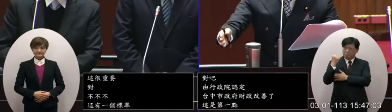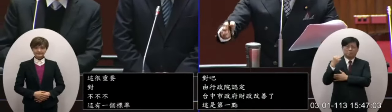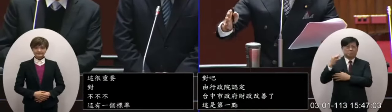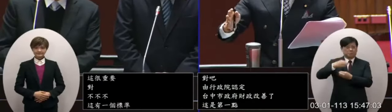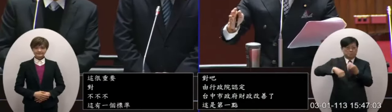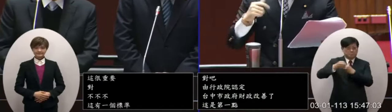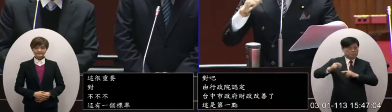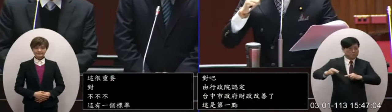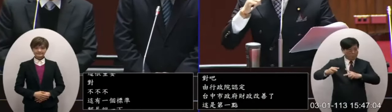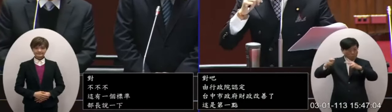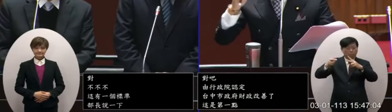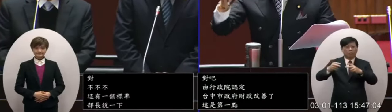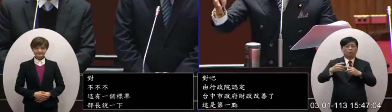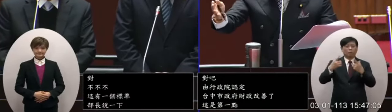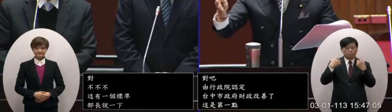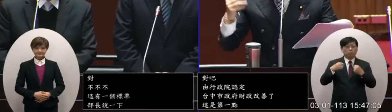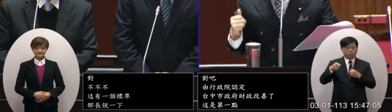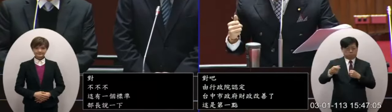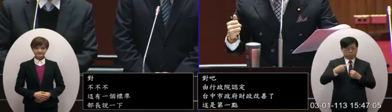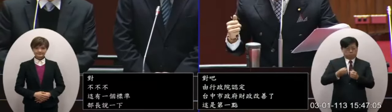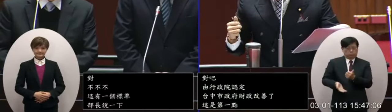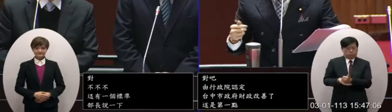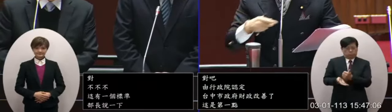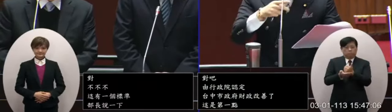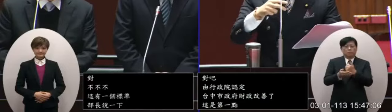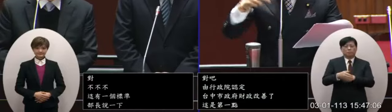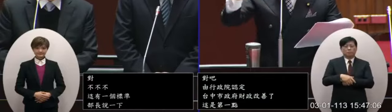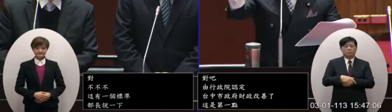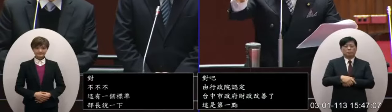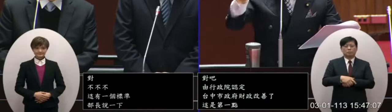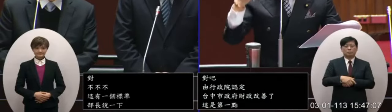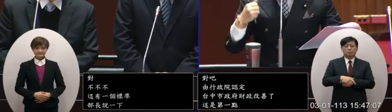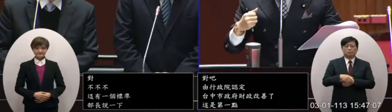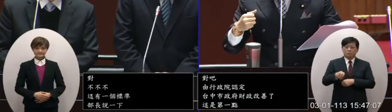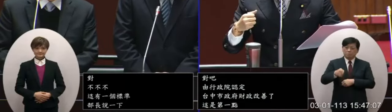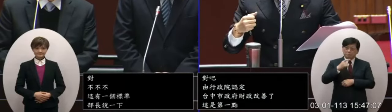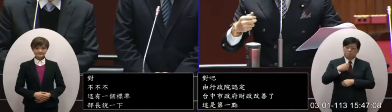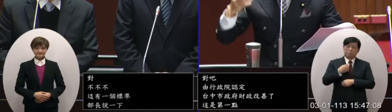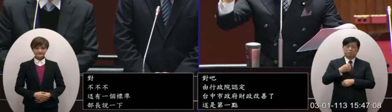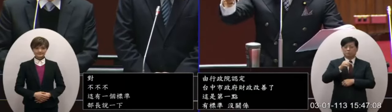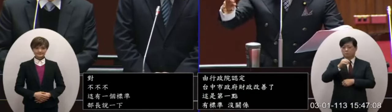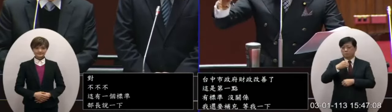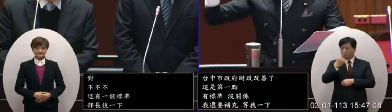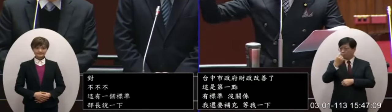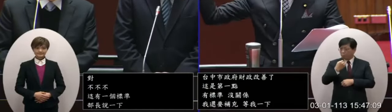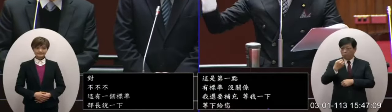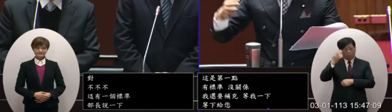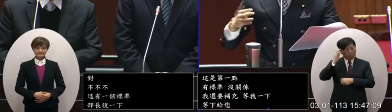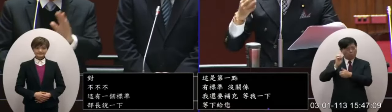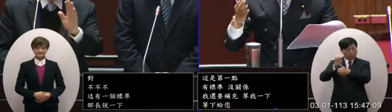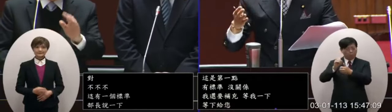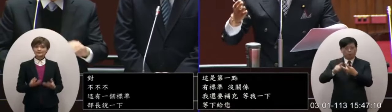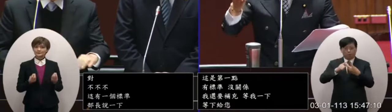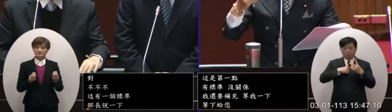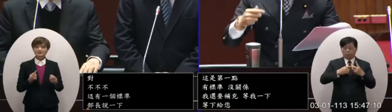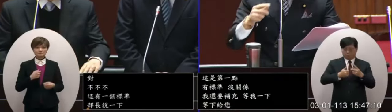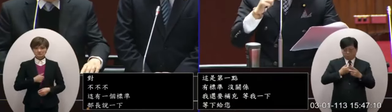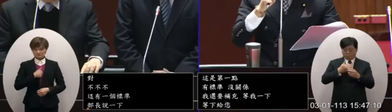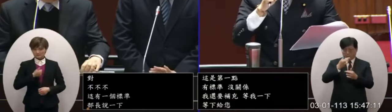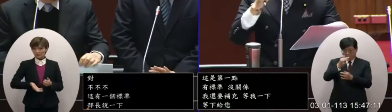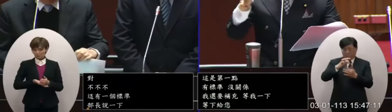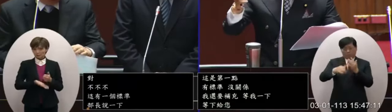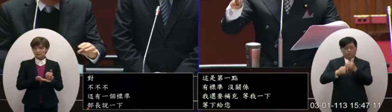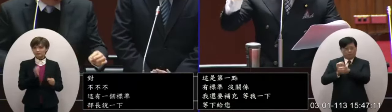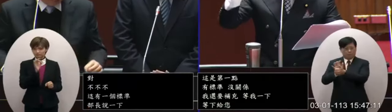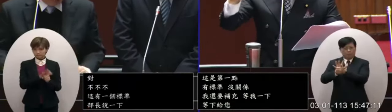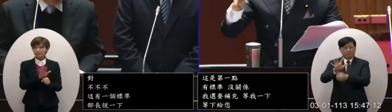善财政，我就个人觉得要值得鼓励啦。哦，不管是口头的，哦，不管是实际的， 实质鼓励很多，实质